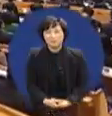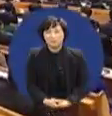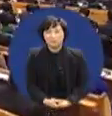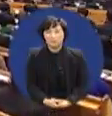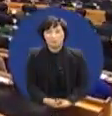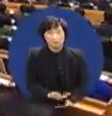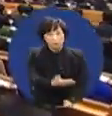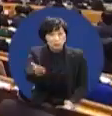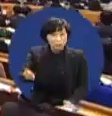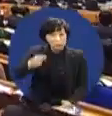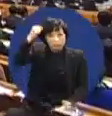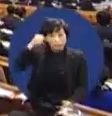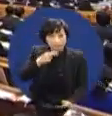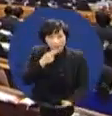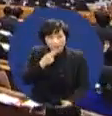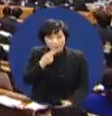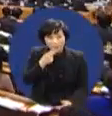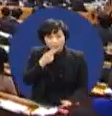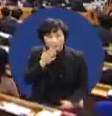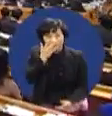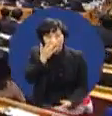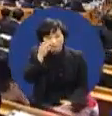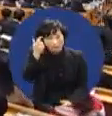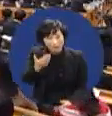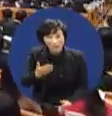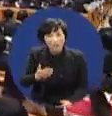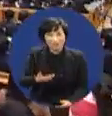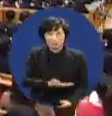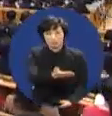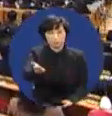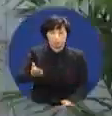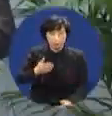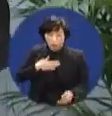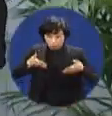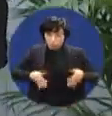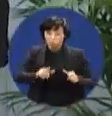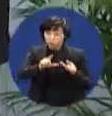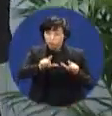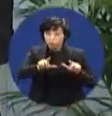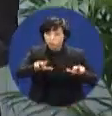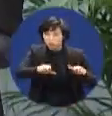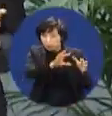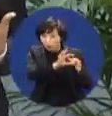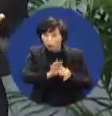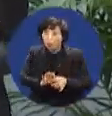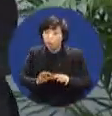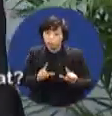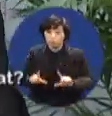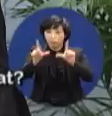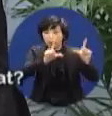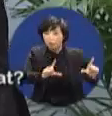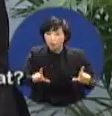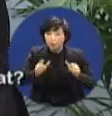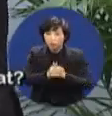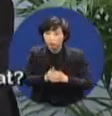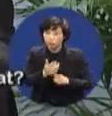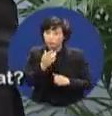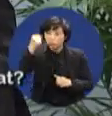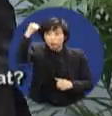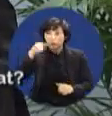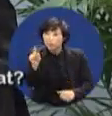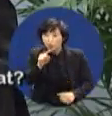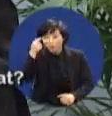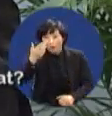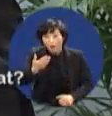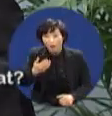별 실감이 안 나나 봐. 내가 태어나서 오늘까지 이렇게 살았는데 무슨 실감이 있느냐? 실감이